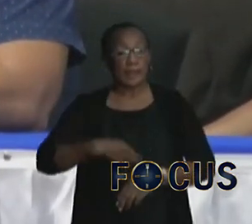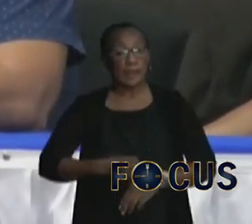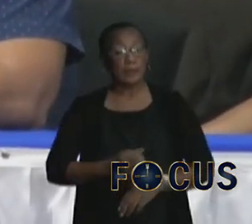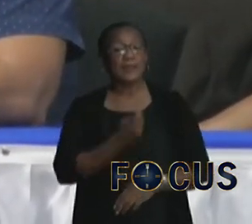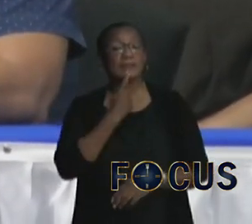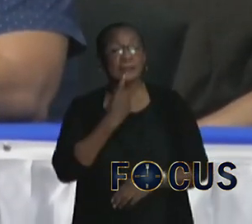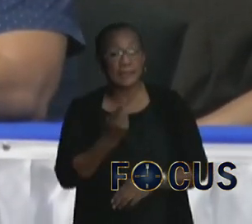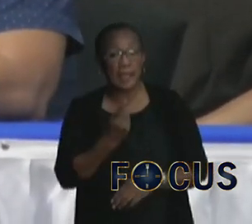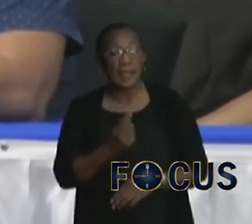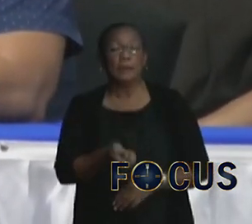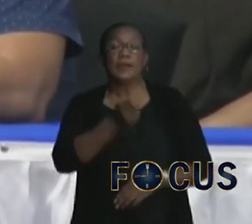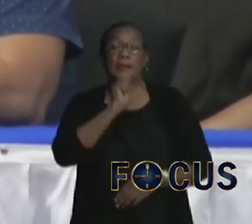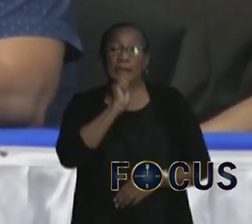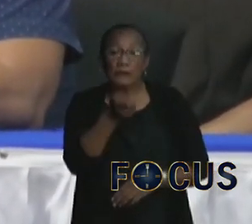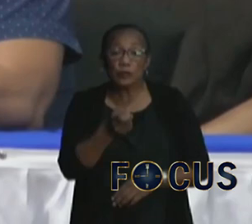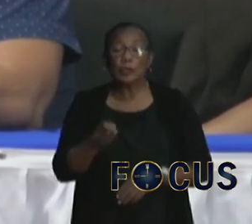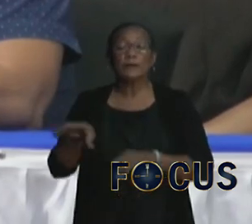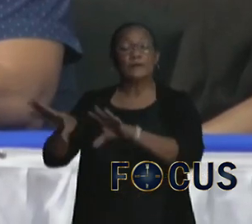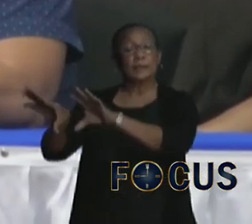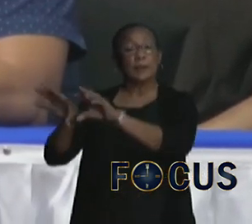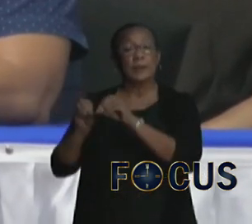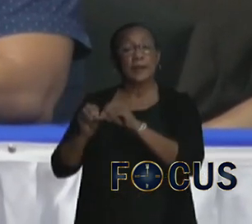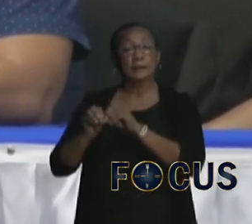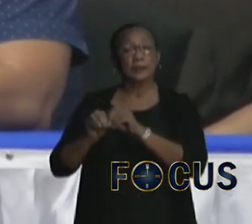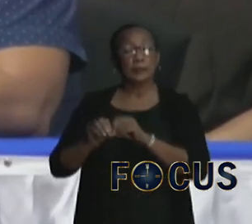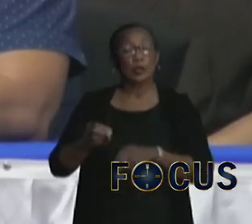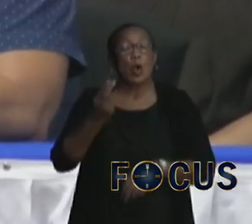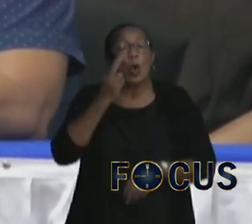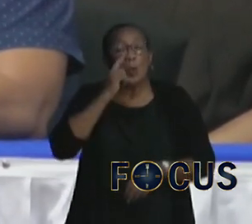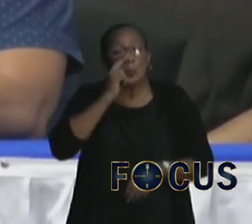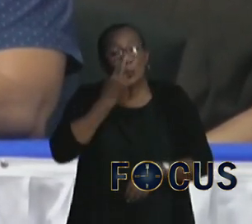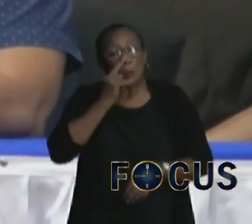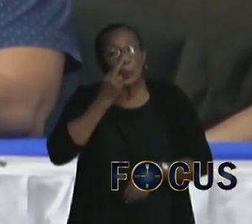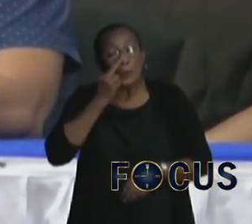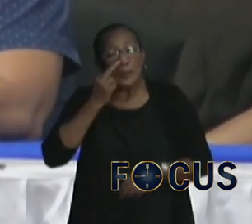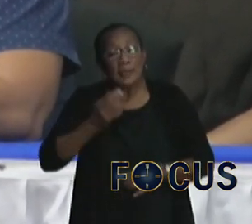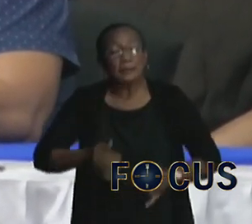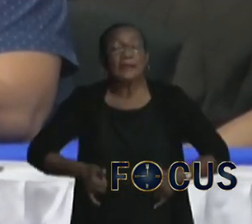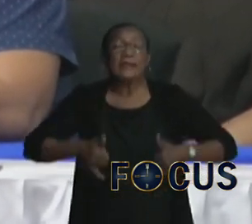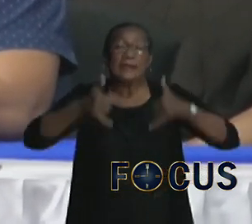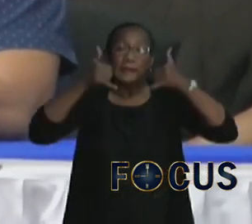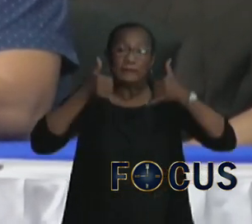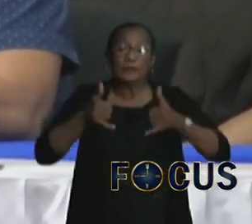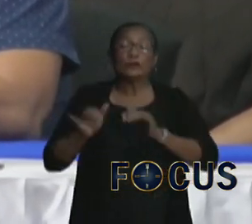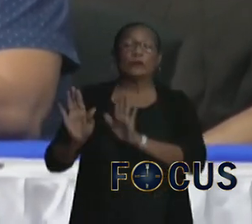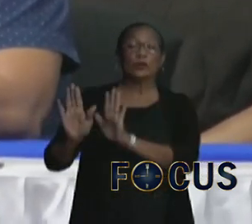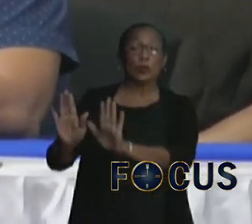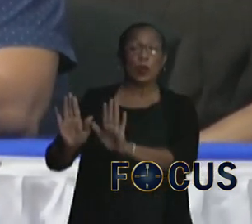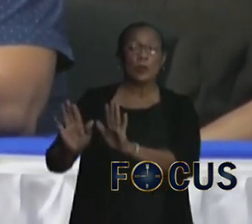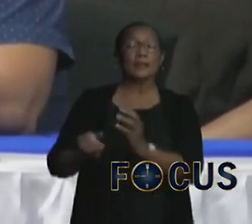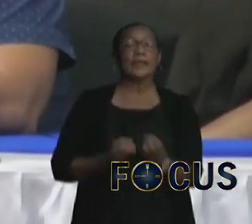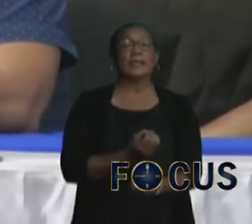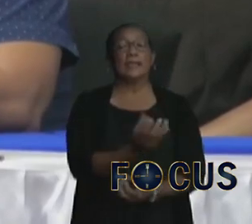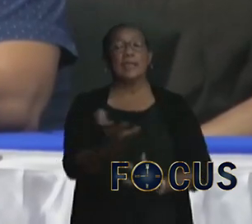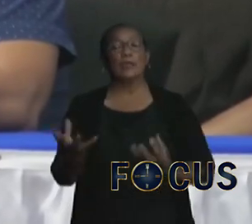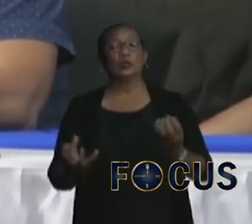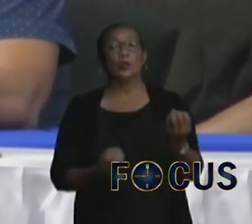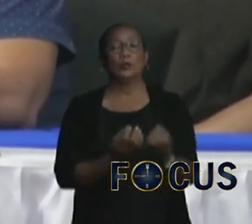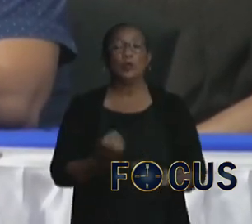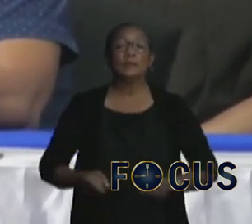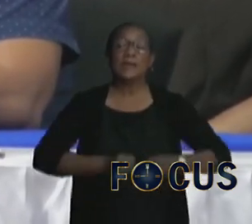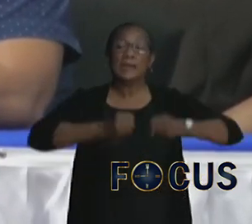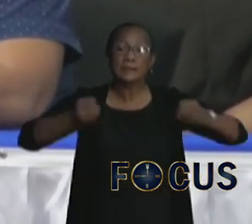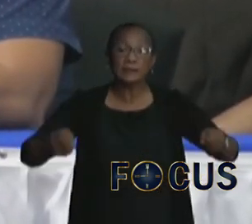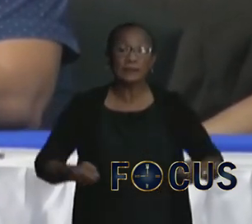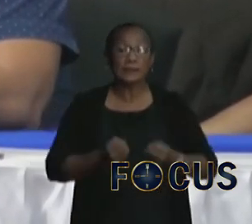het afkondigen van de maatregelen men probeert zoveel als mogelijk te voorkomen dat de economische activiteiten in het land